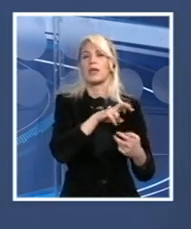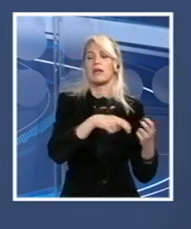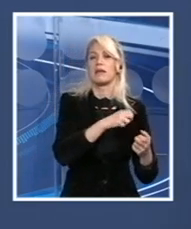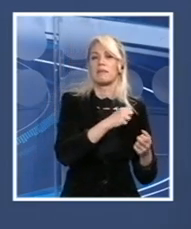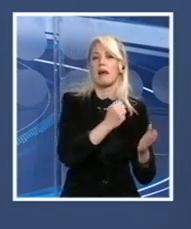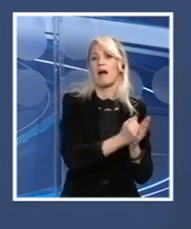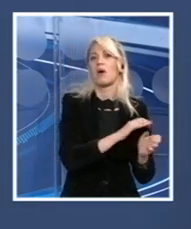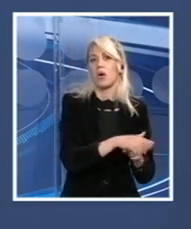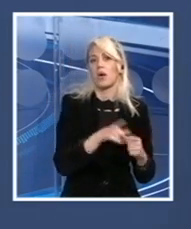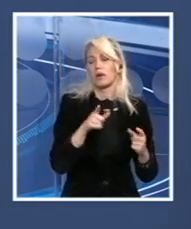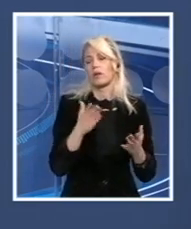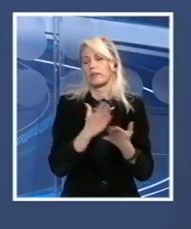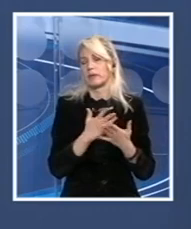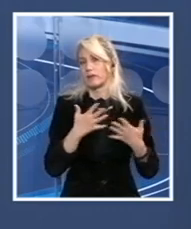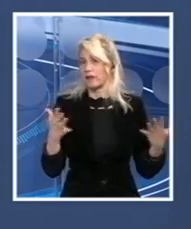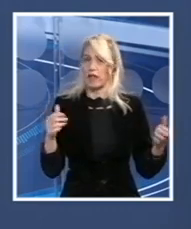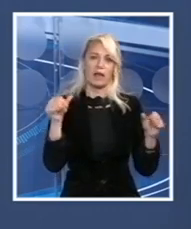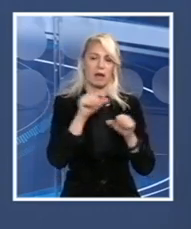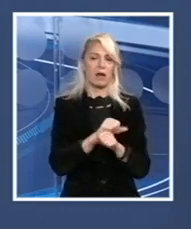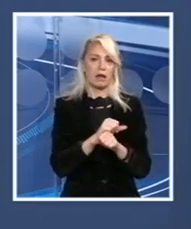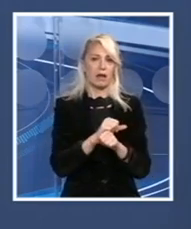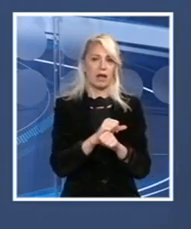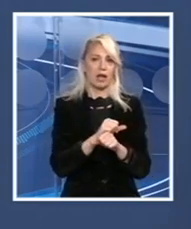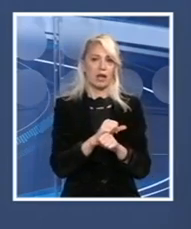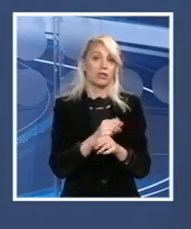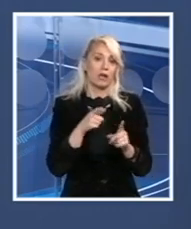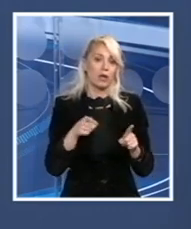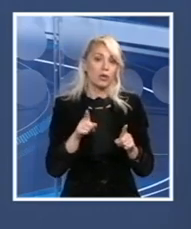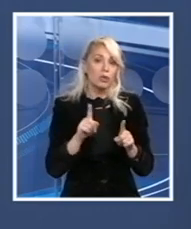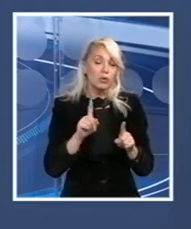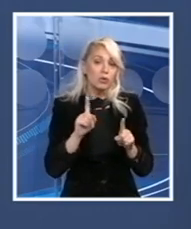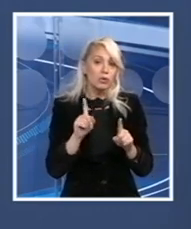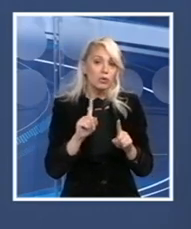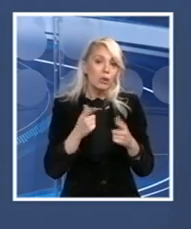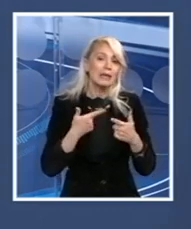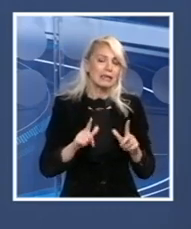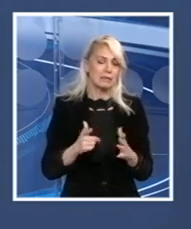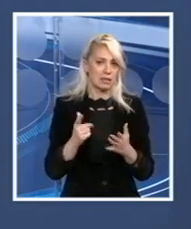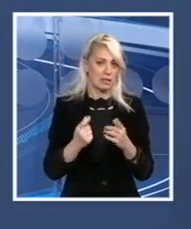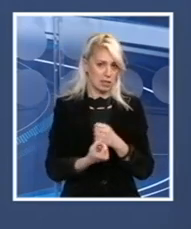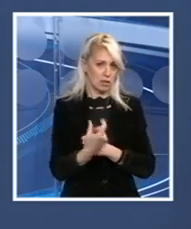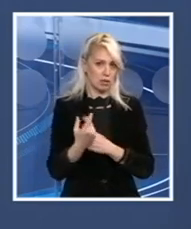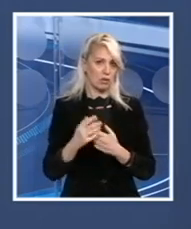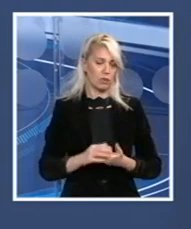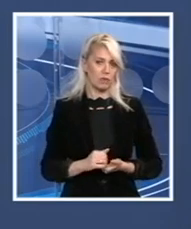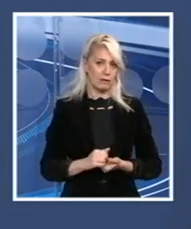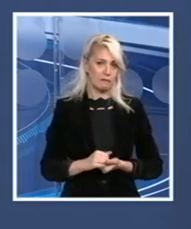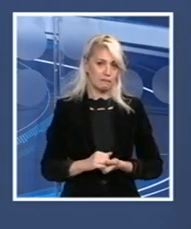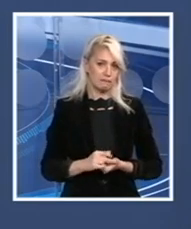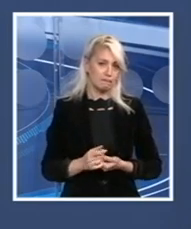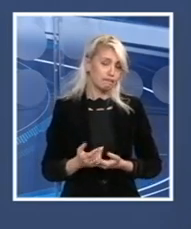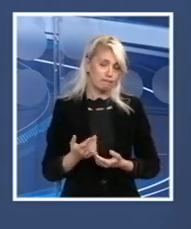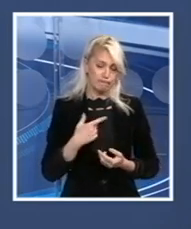bilo najveća greška i to ne sme da nam se dogodi. Tako da apsolutno